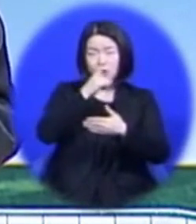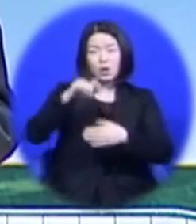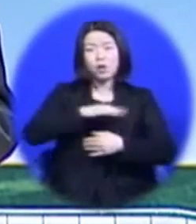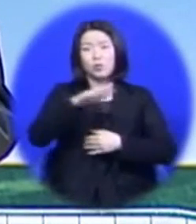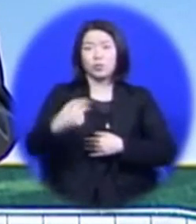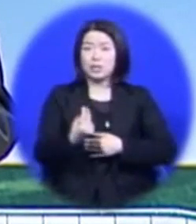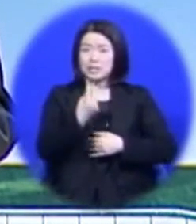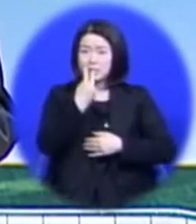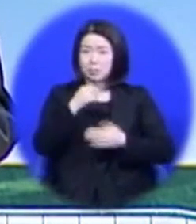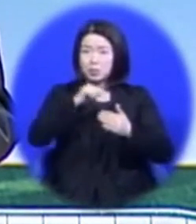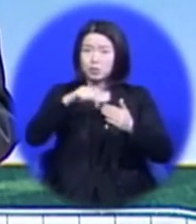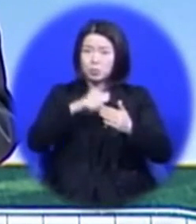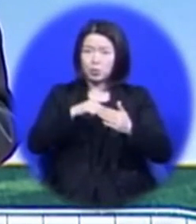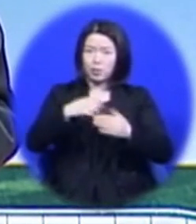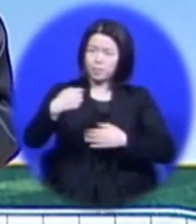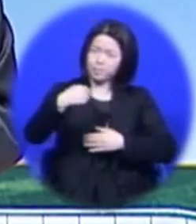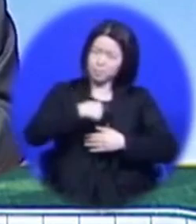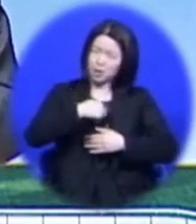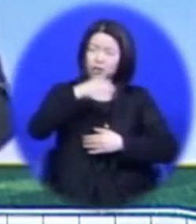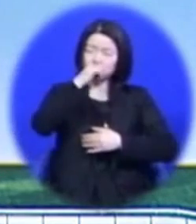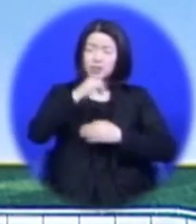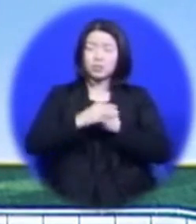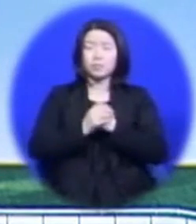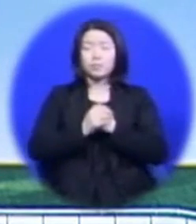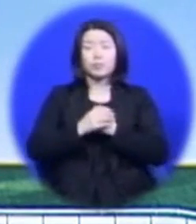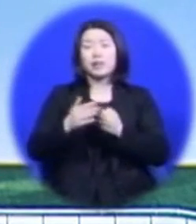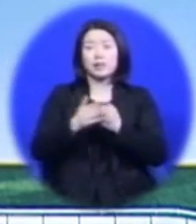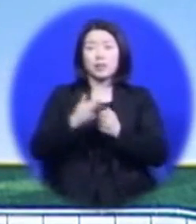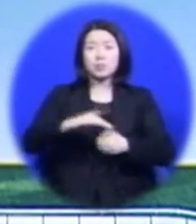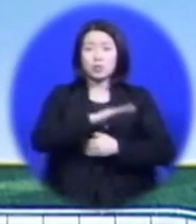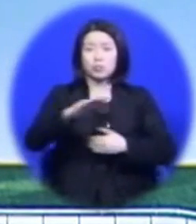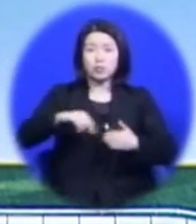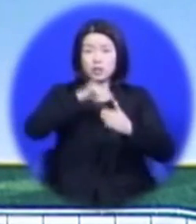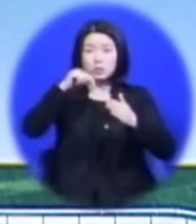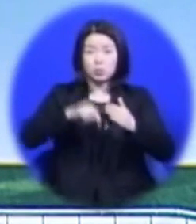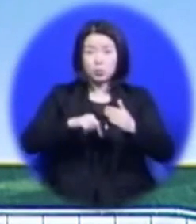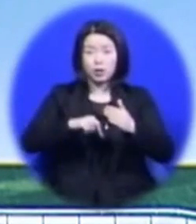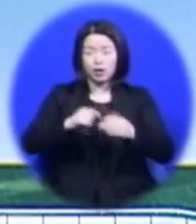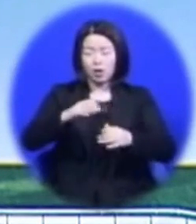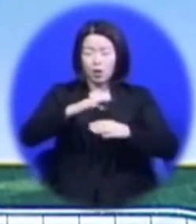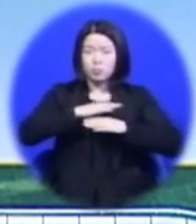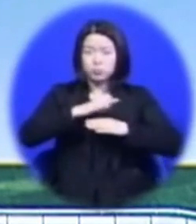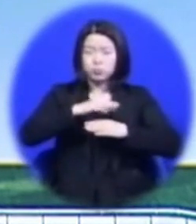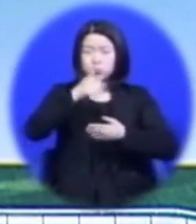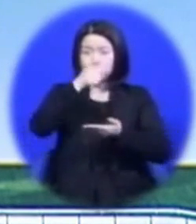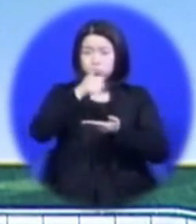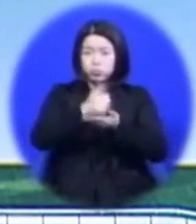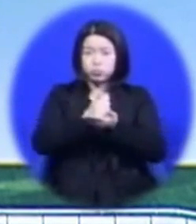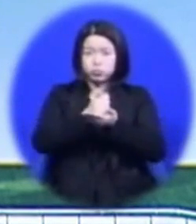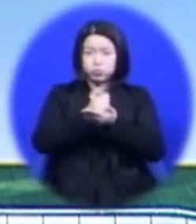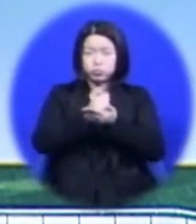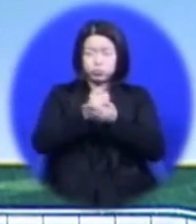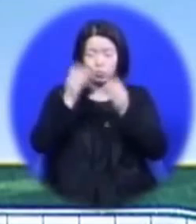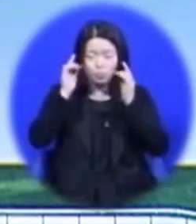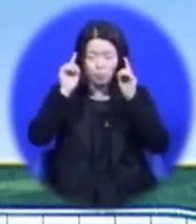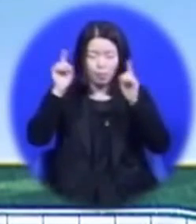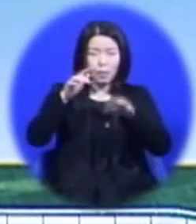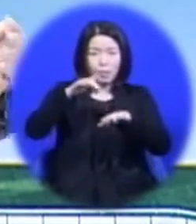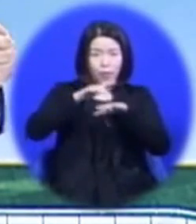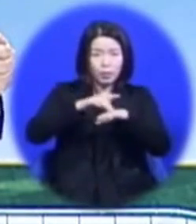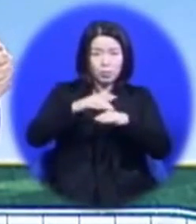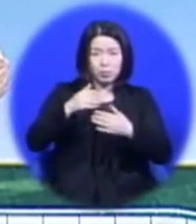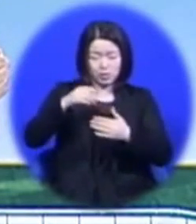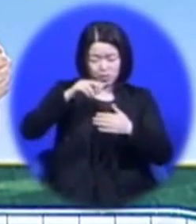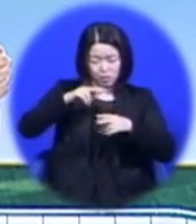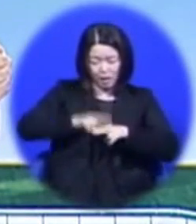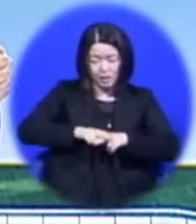속에 박혀버렸습니다. 그래서 우리 속에 무서운 죄의 괴물이 들어앉아서 우리를